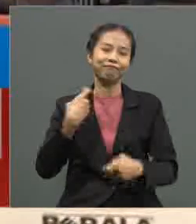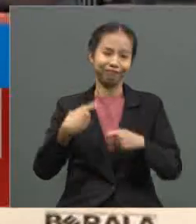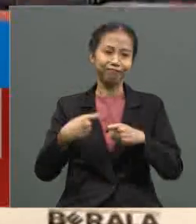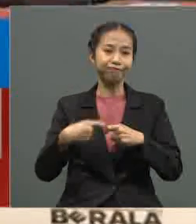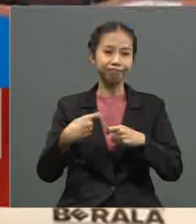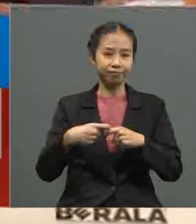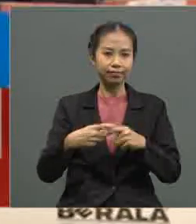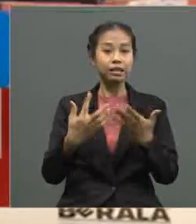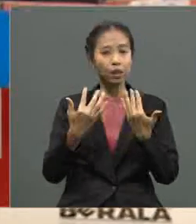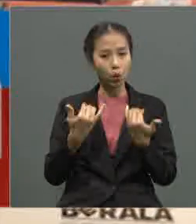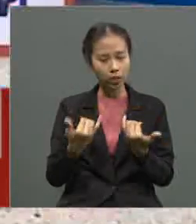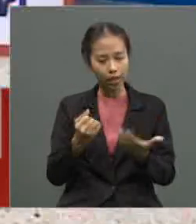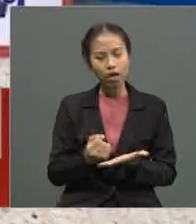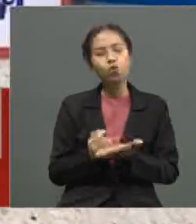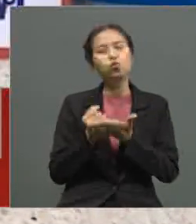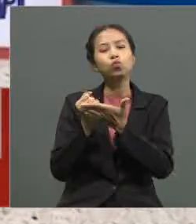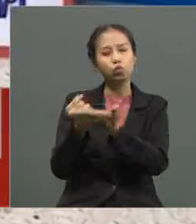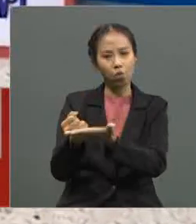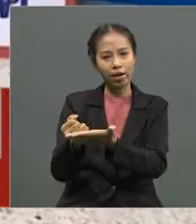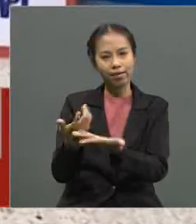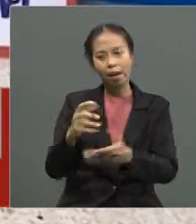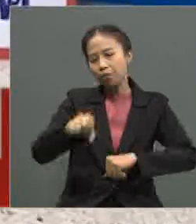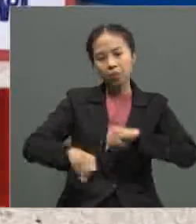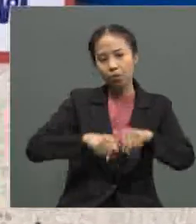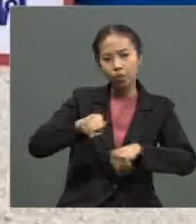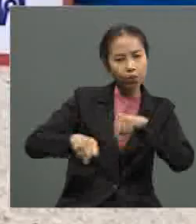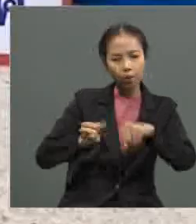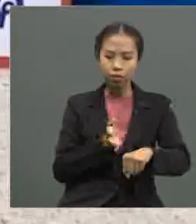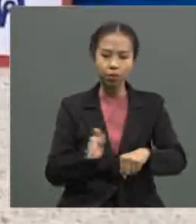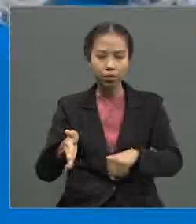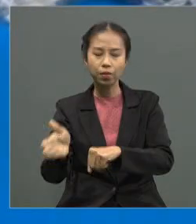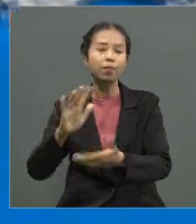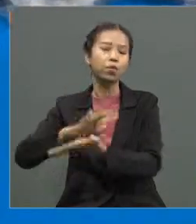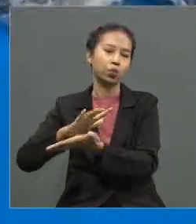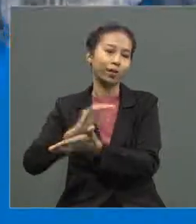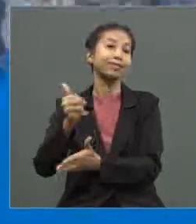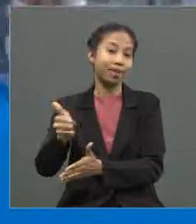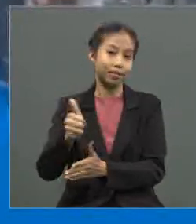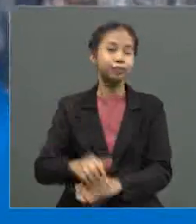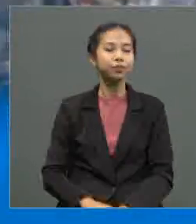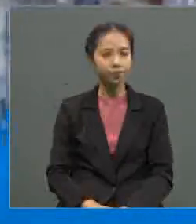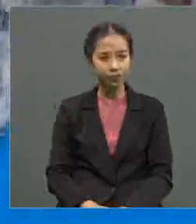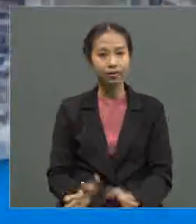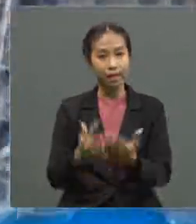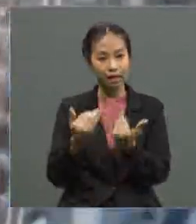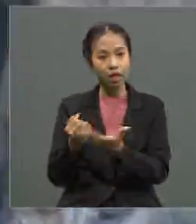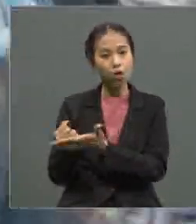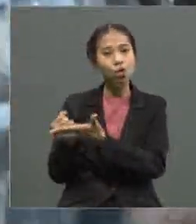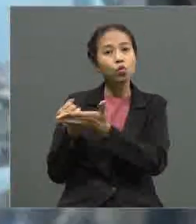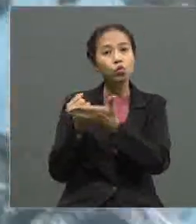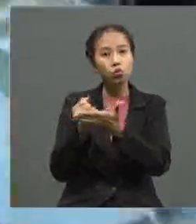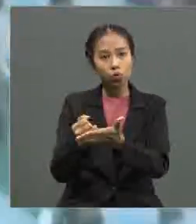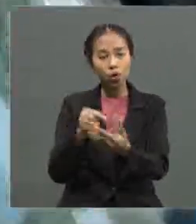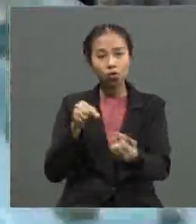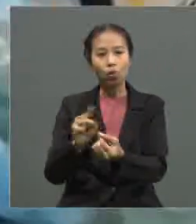ก็ทำให้ช่วยลดระยะเวลาในการเดินทางแล้วก็อำนวยความสะดวกให้กับเด็กๆด้วยรวมถึงเป็นการแบ่งเบาภาระค่าพา